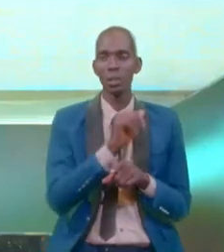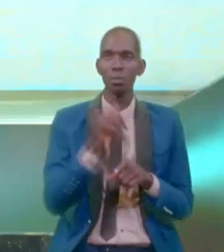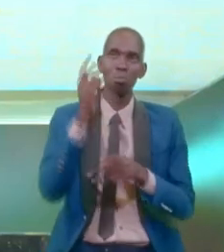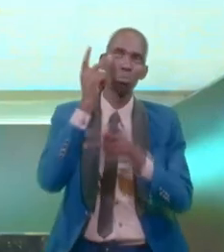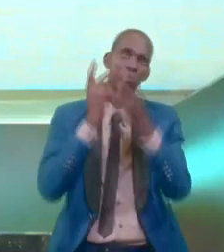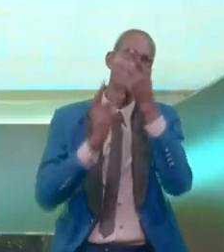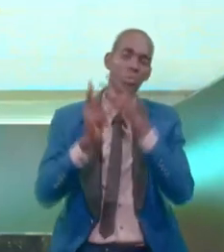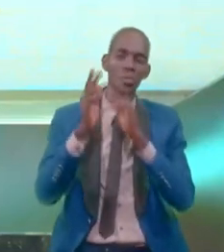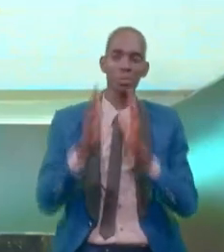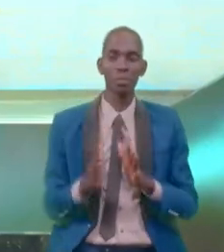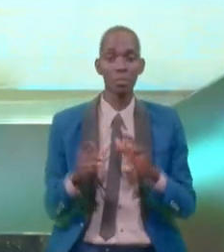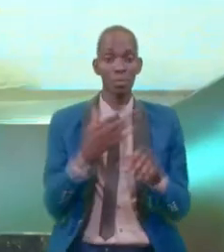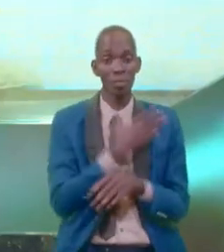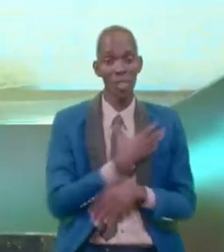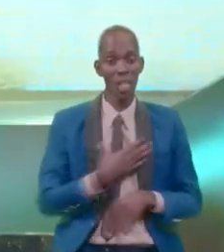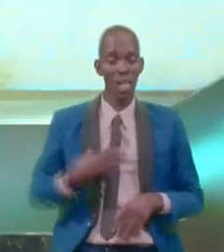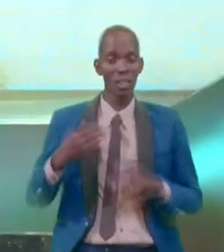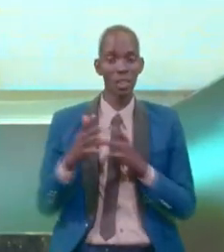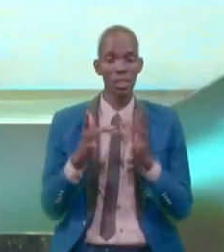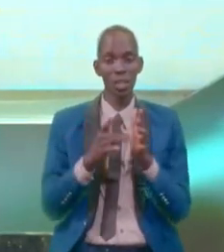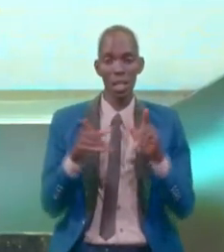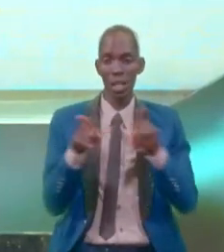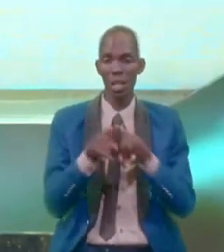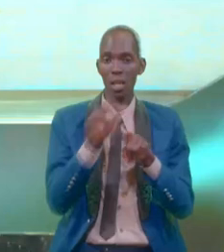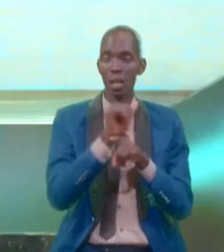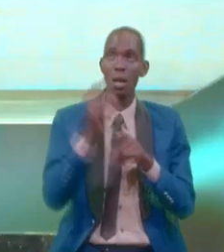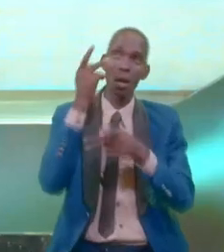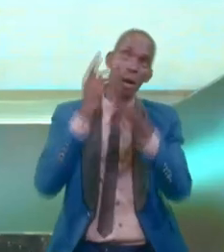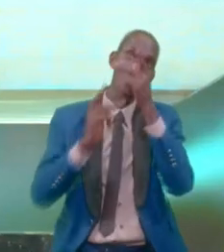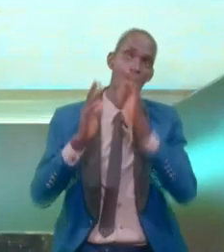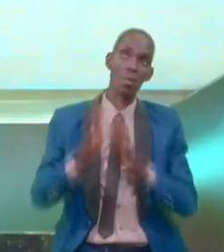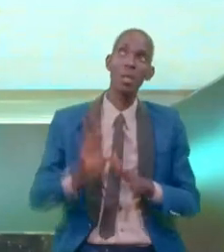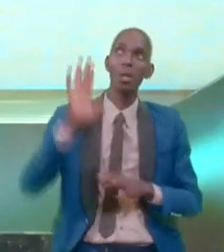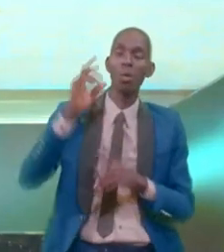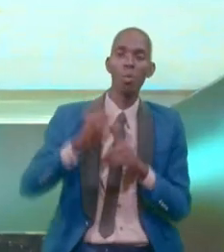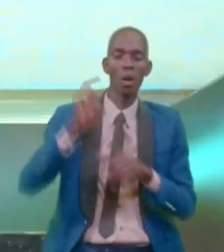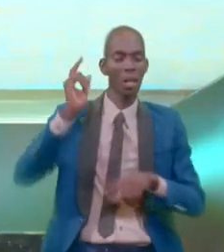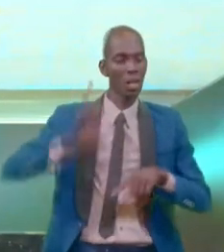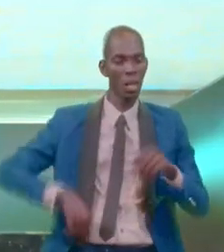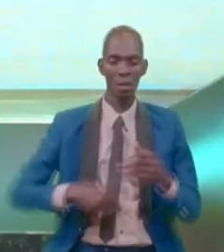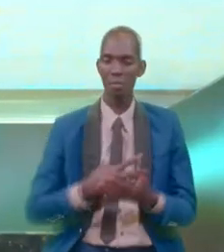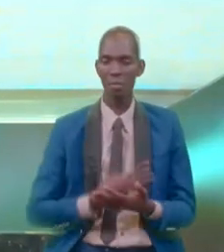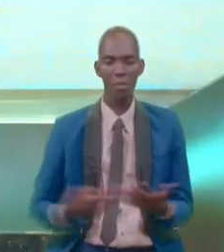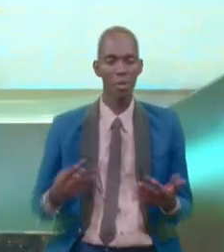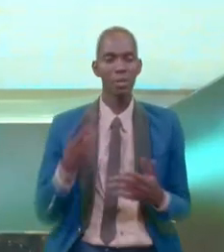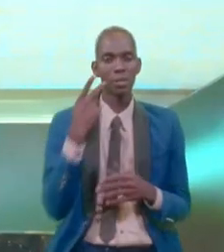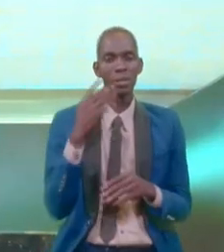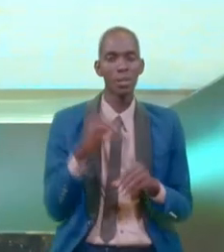Il est suscité. Dieu l'a suscité en tant que prophète. En tant que prophète, sa parole ne peut jamais tomber à